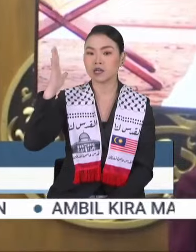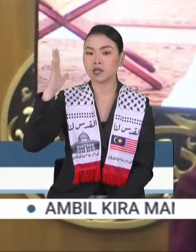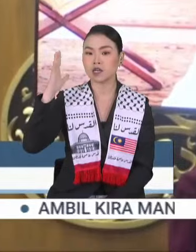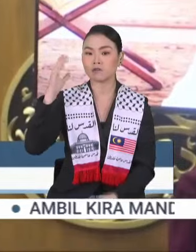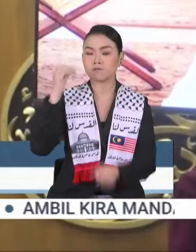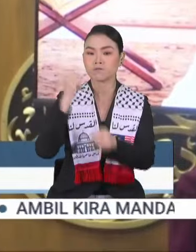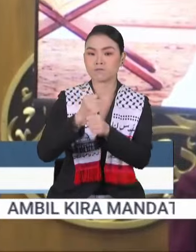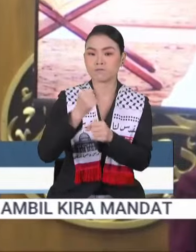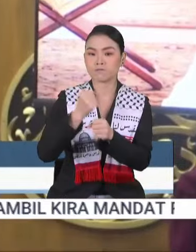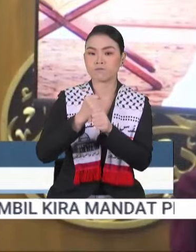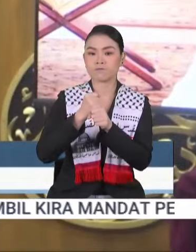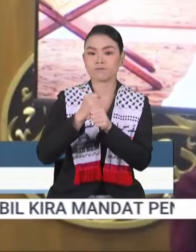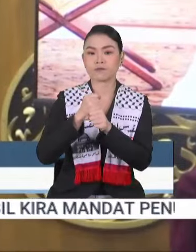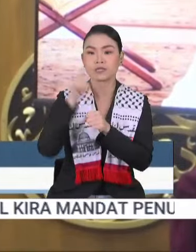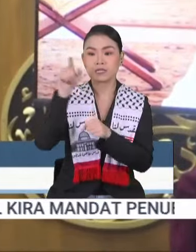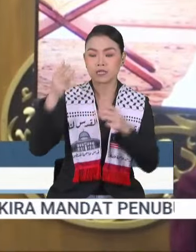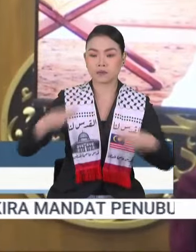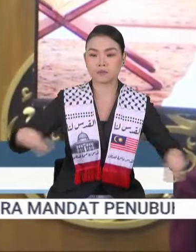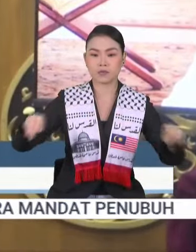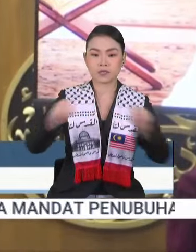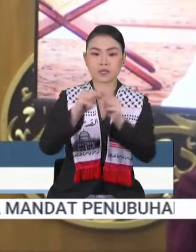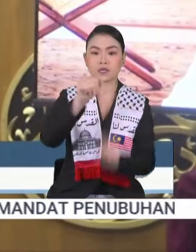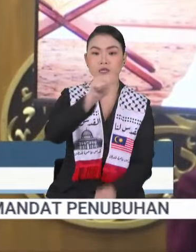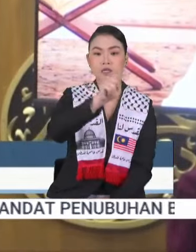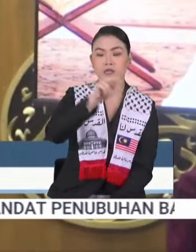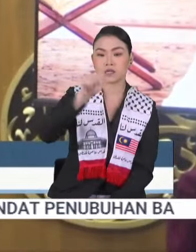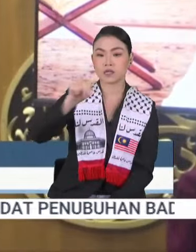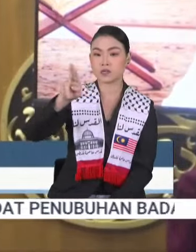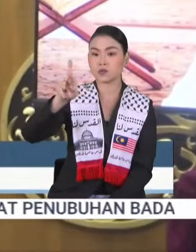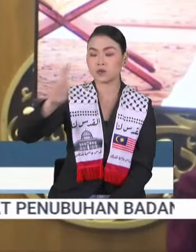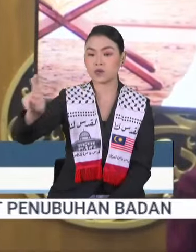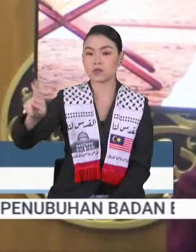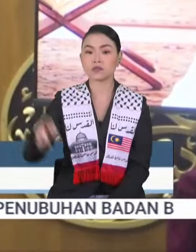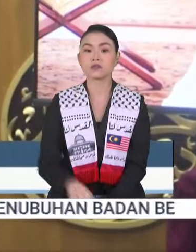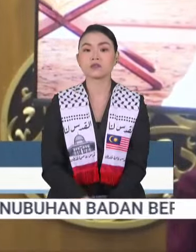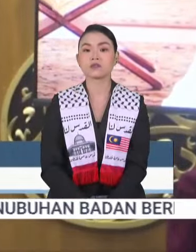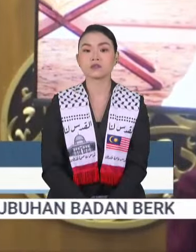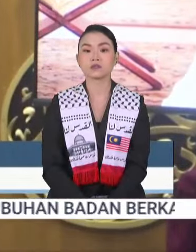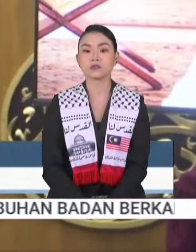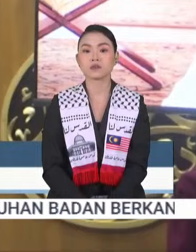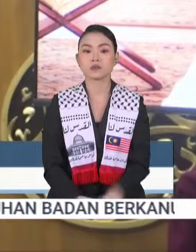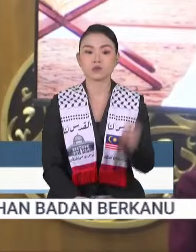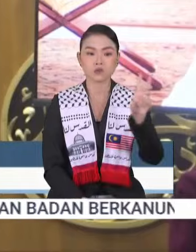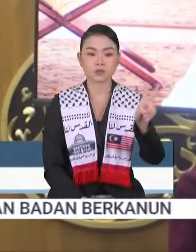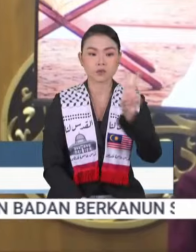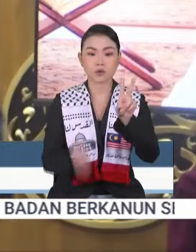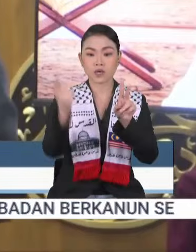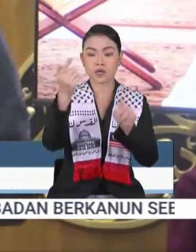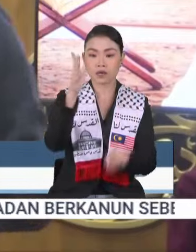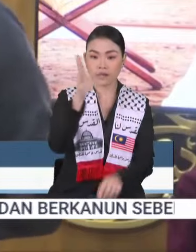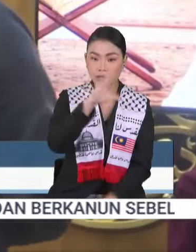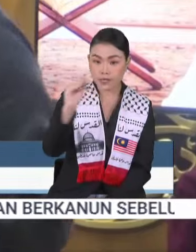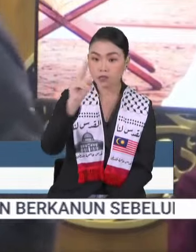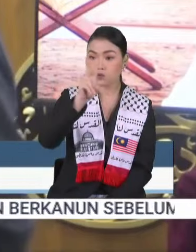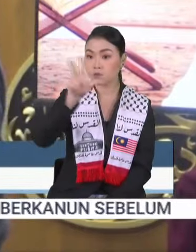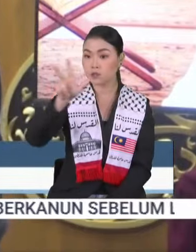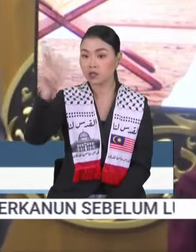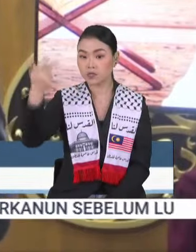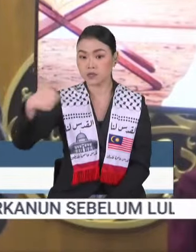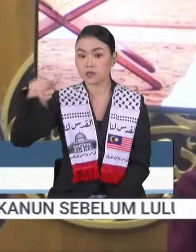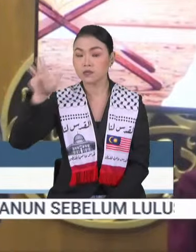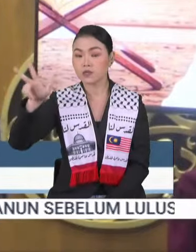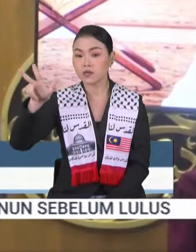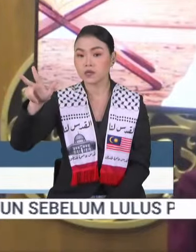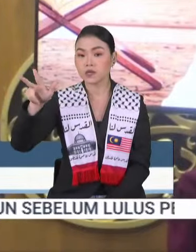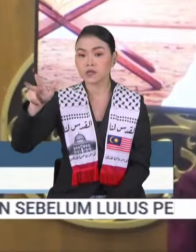sama di situ dengan di masjid Annur 22 dan 23 kita ada jemput